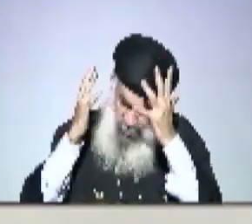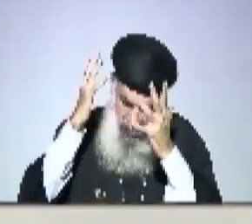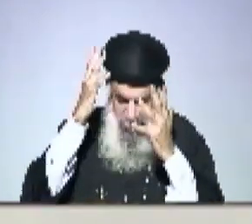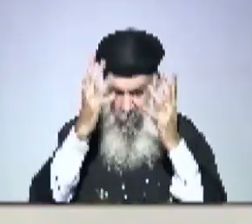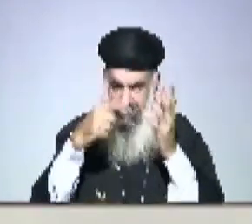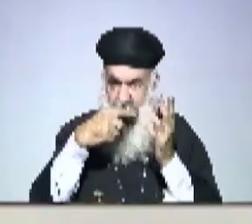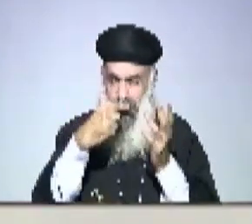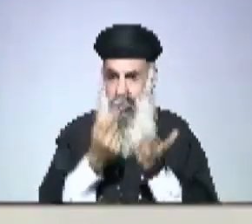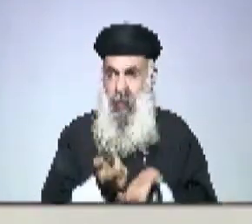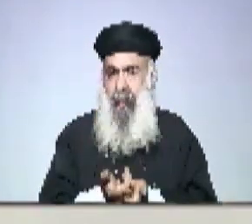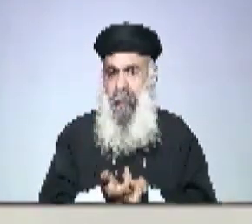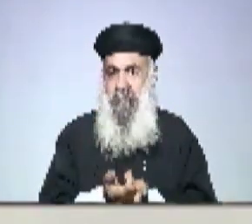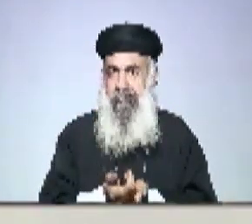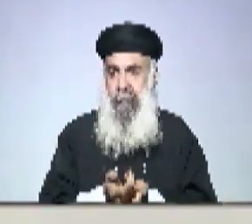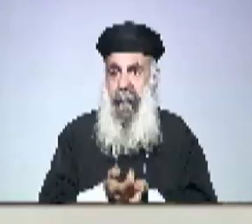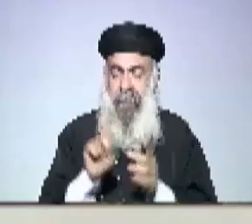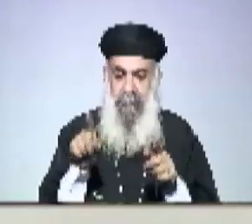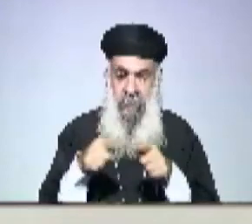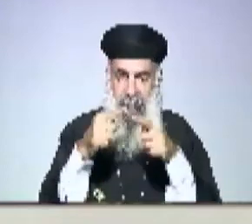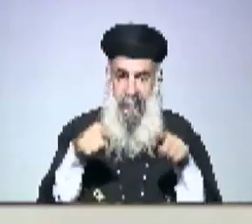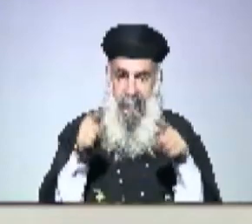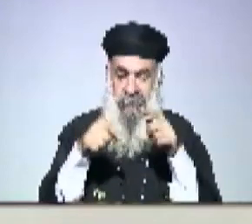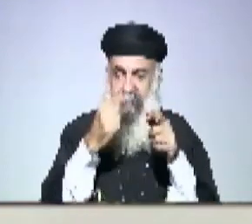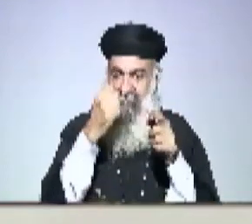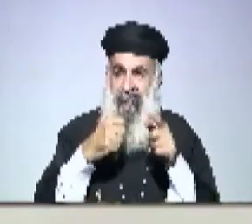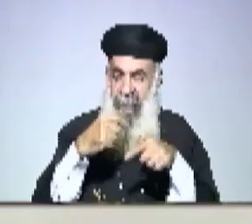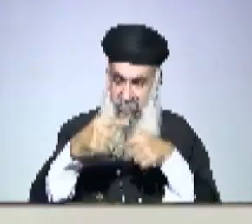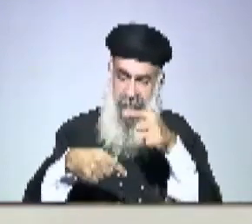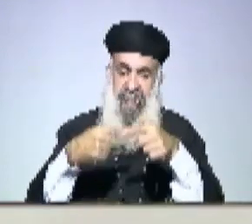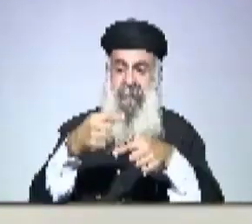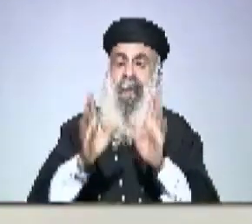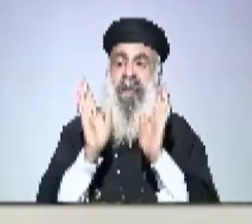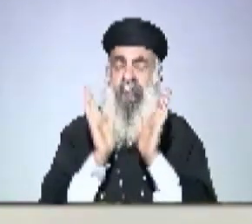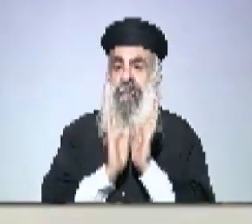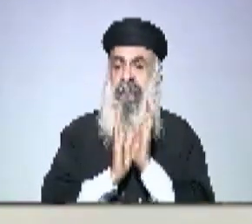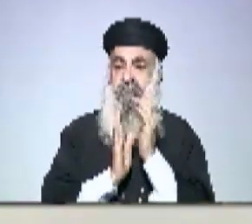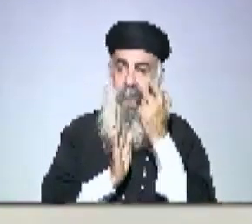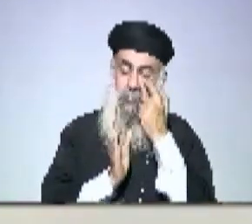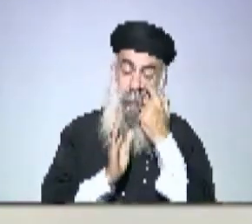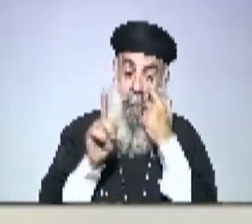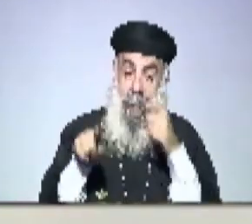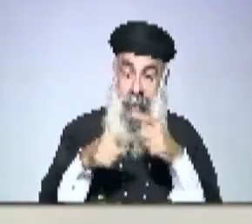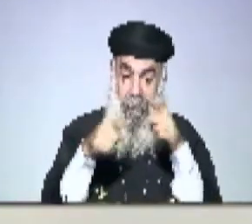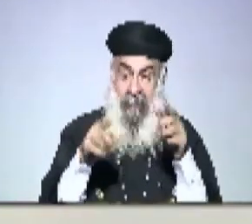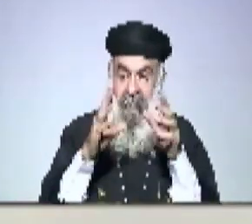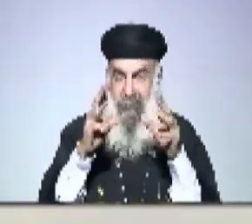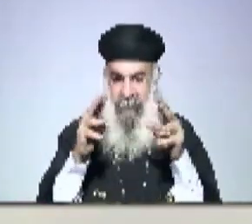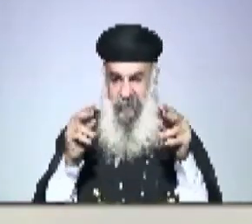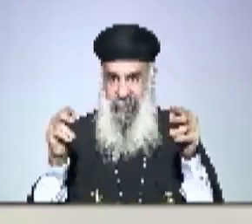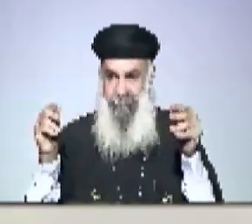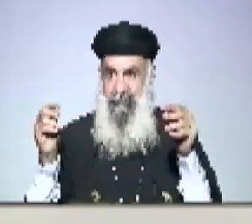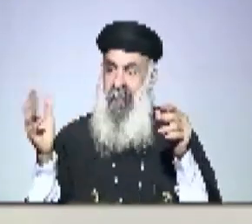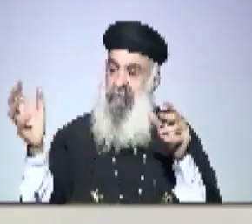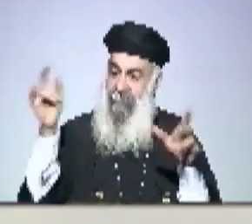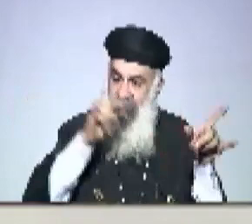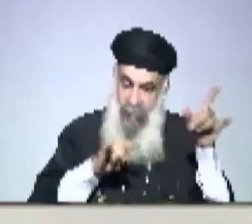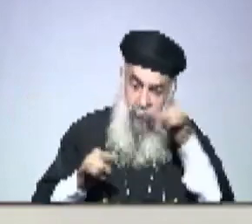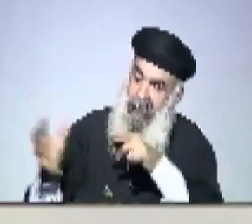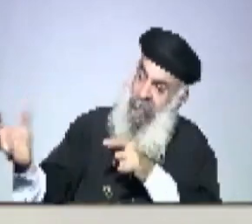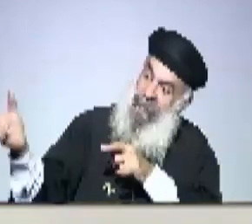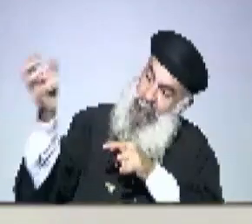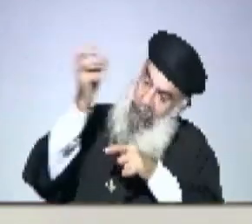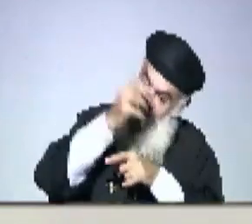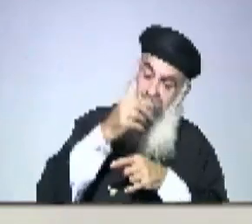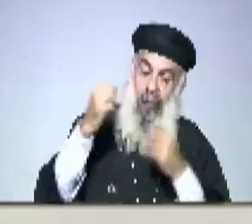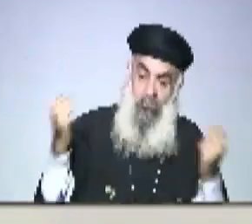بيقولوه لحن بيتقال في الكنيسه يستمر يتقال لحن اندثر نحاول ندور عليه ونطلعه